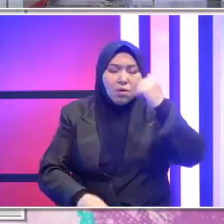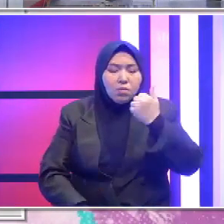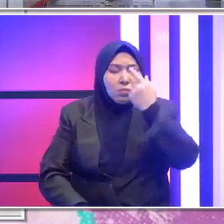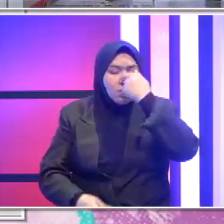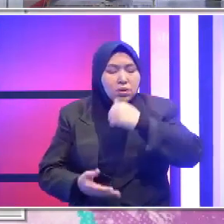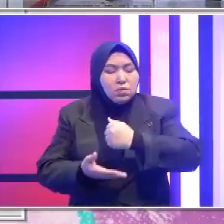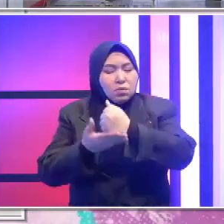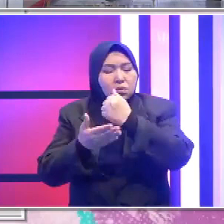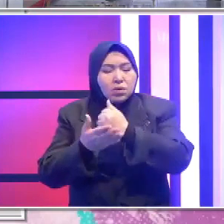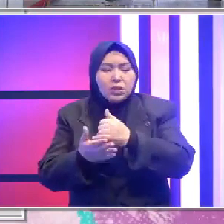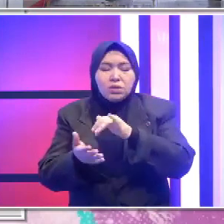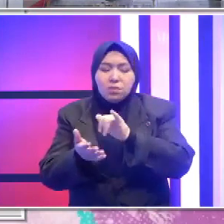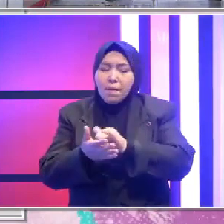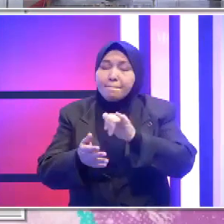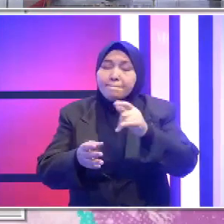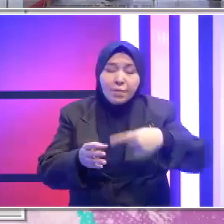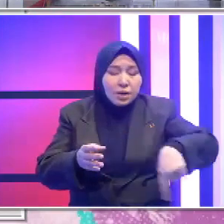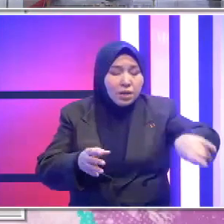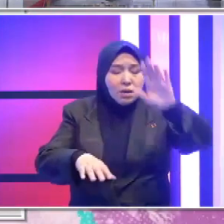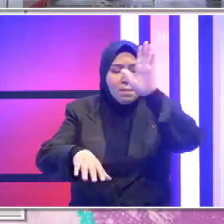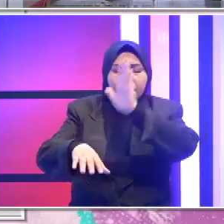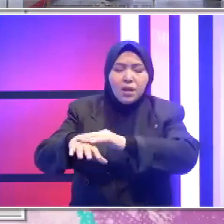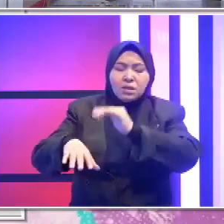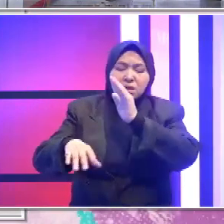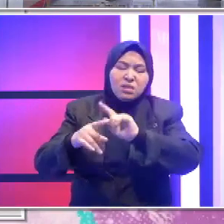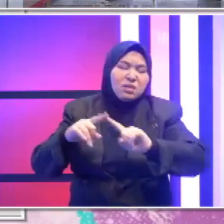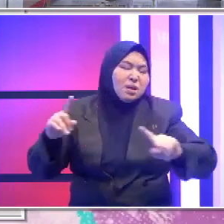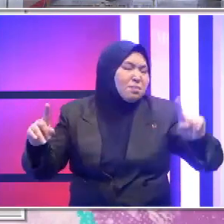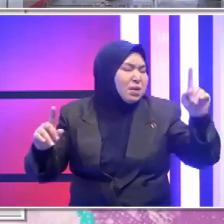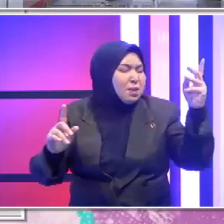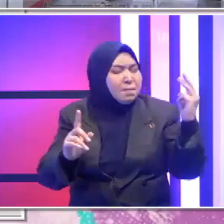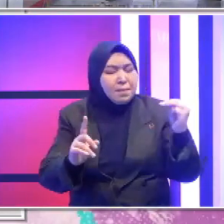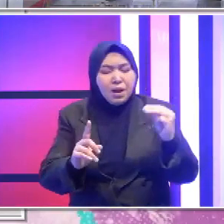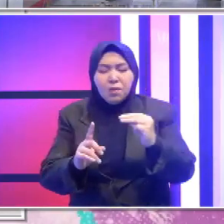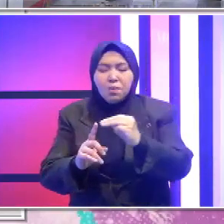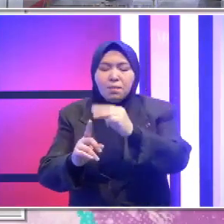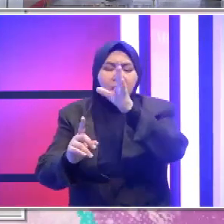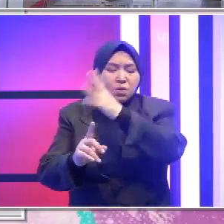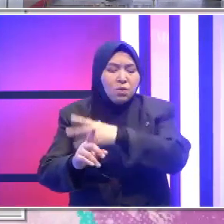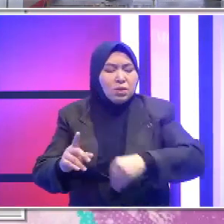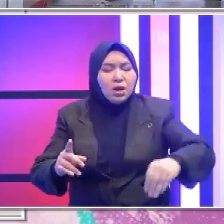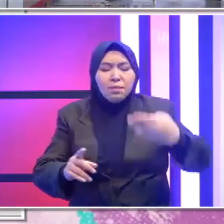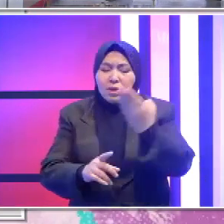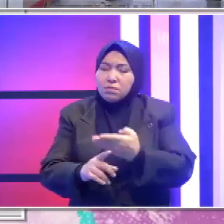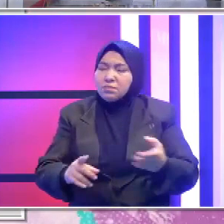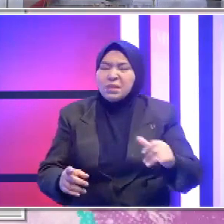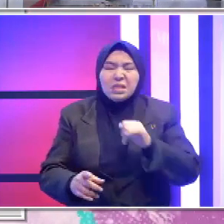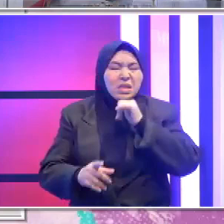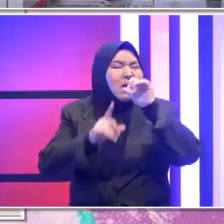Hai selem yastajibul Allahumma Rohul